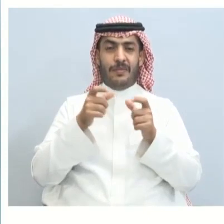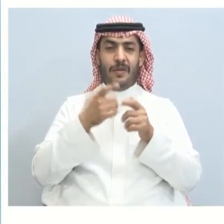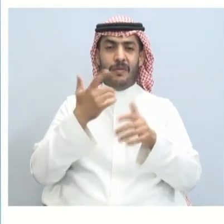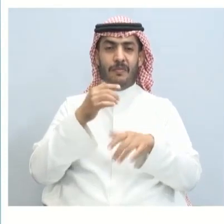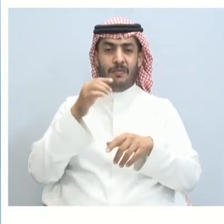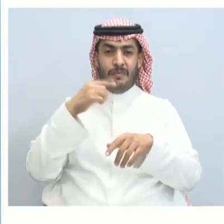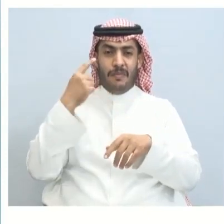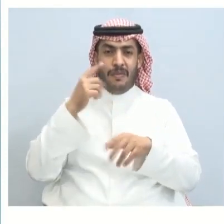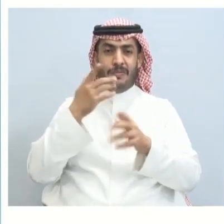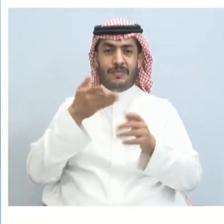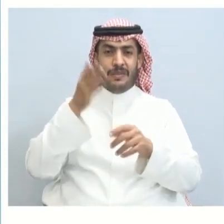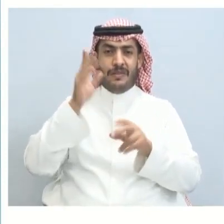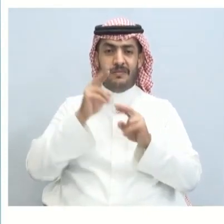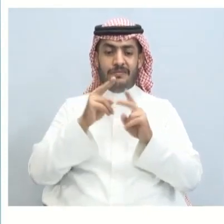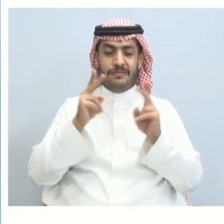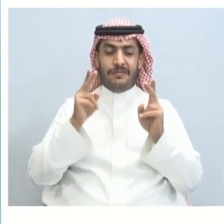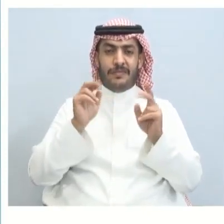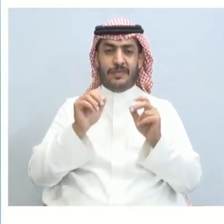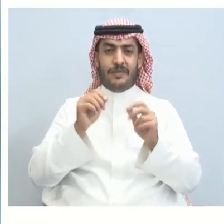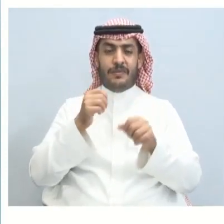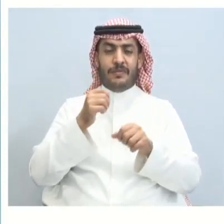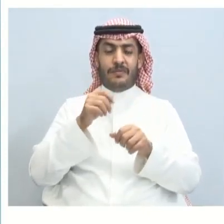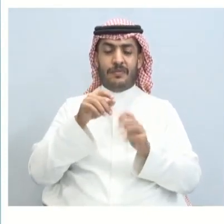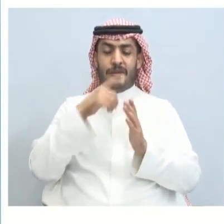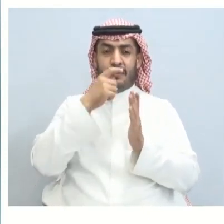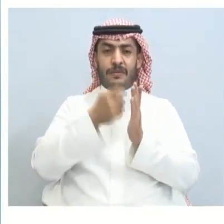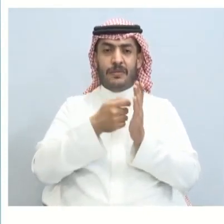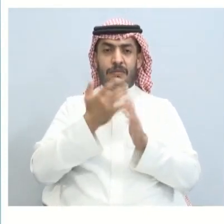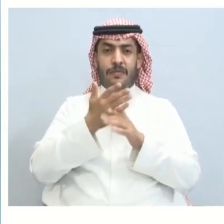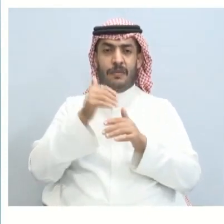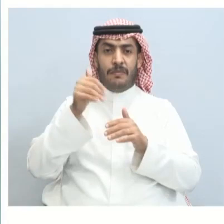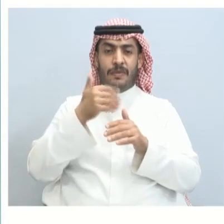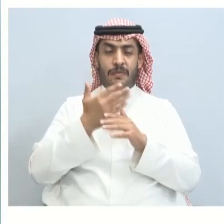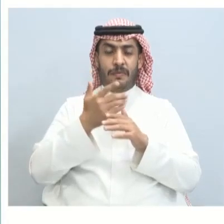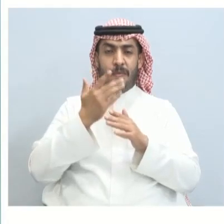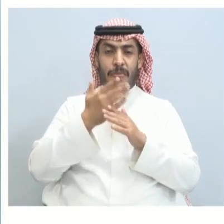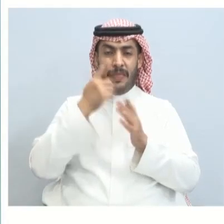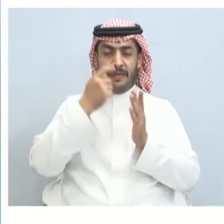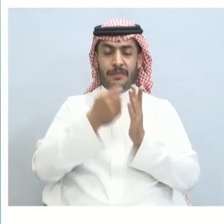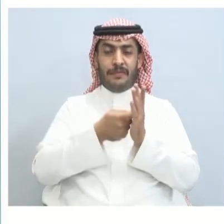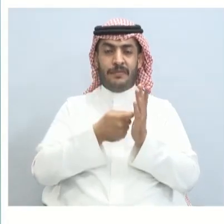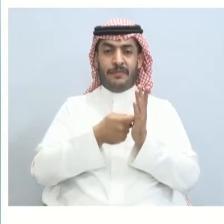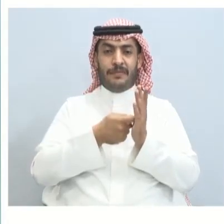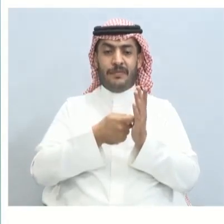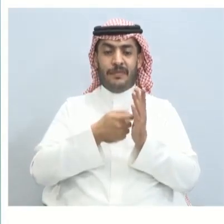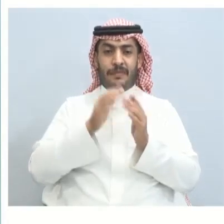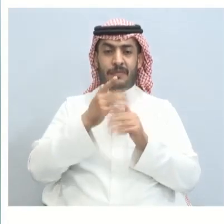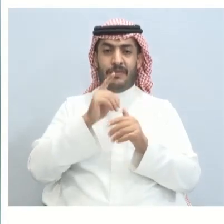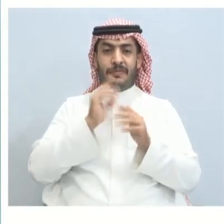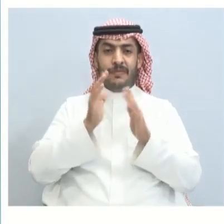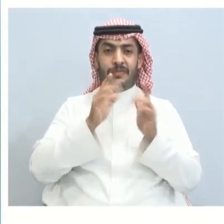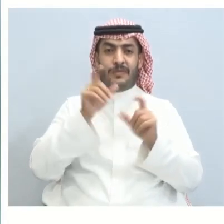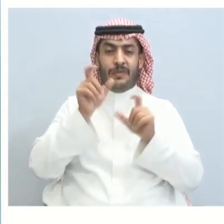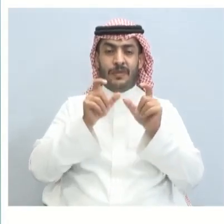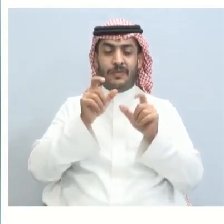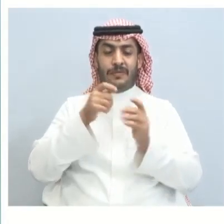او بسبب ايا كان سفر او سفر لرحله عمل اذا يك نكتب لماذا لم يحضر بحيث حينما نعود في بعد فتره الى الاشخاص